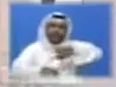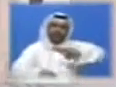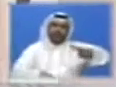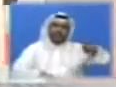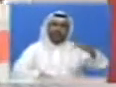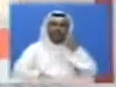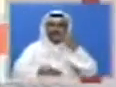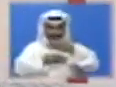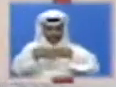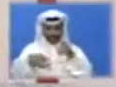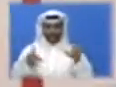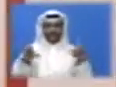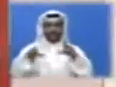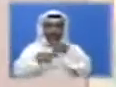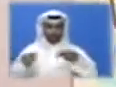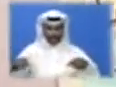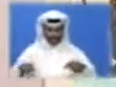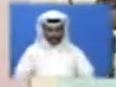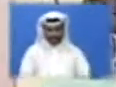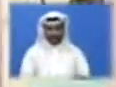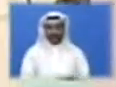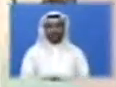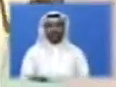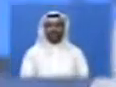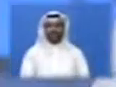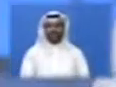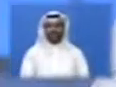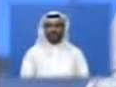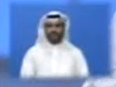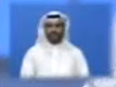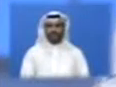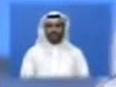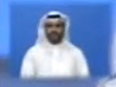المعرض. مروة محرم، تلفزيون دولة الكويت.